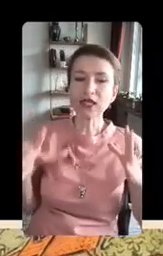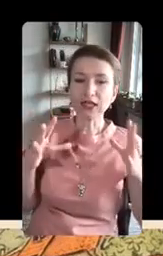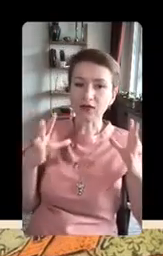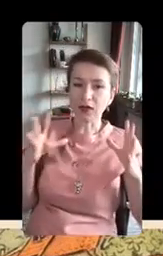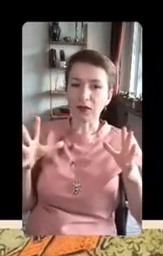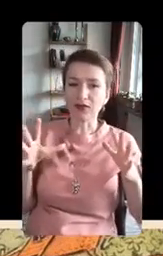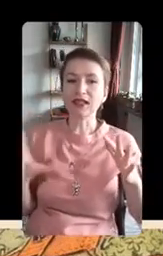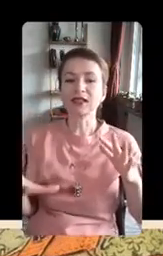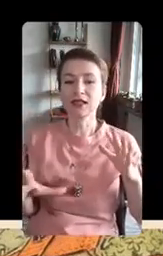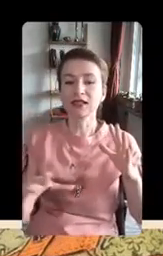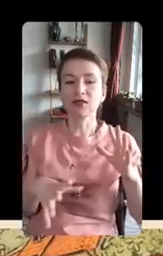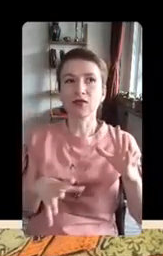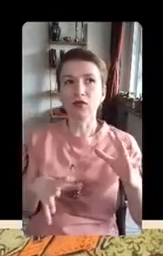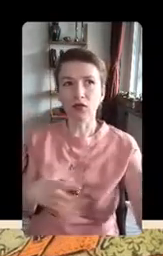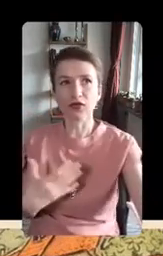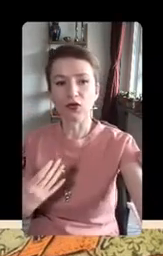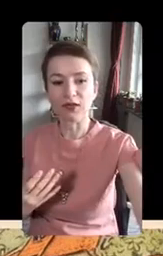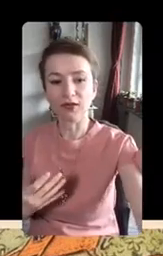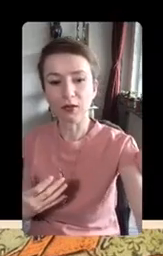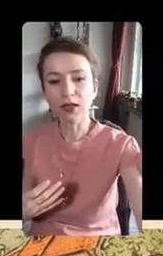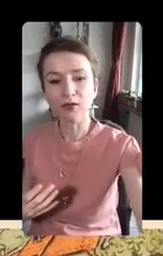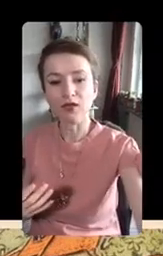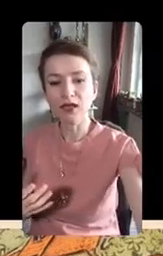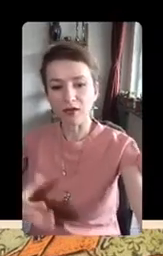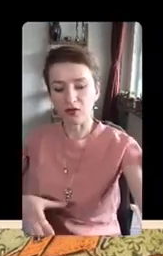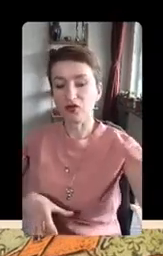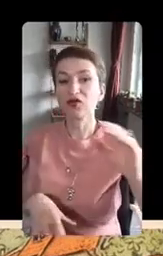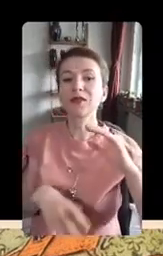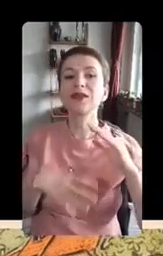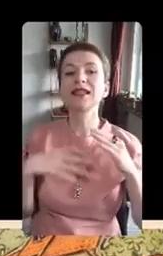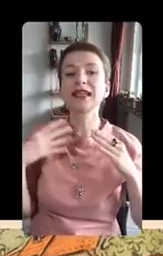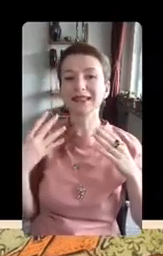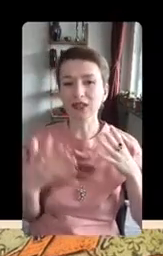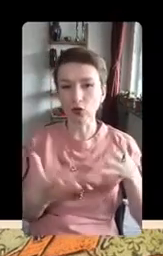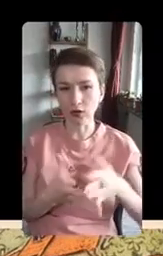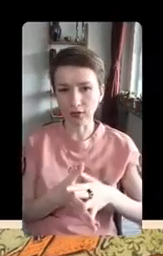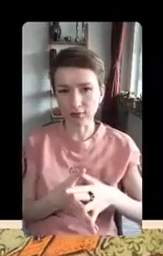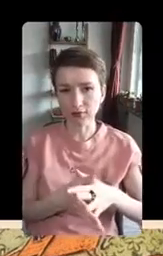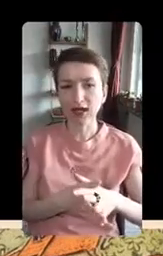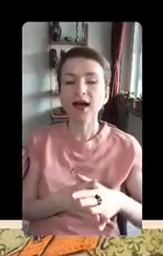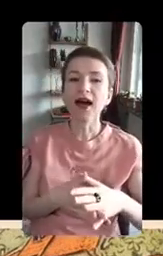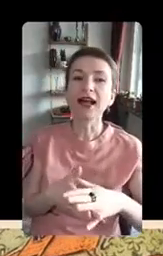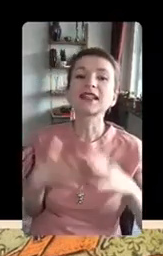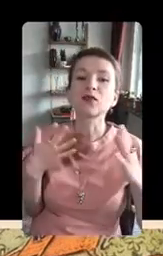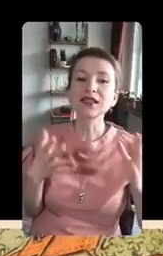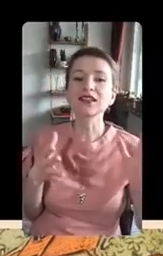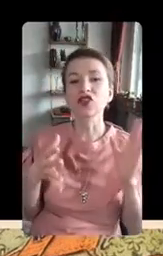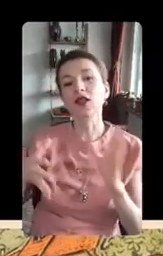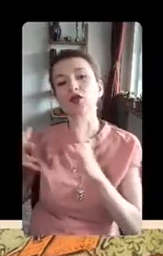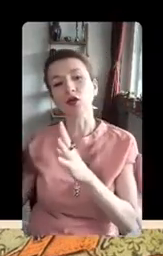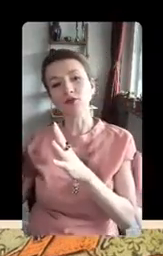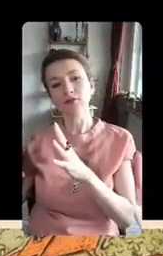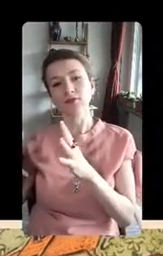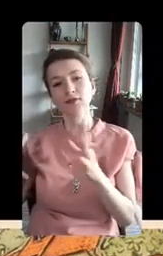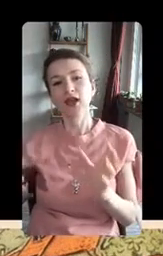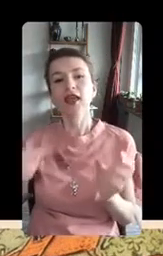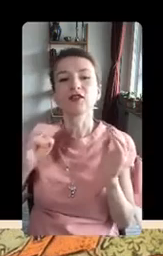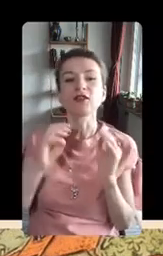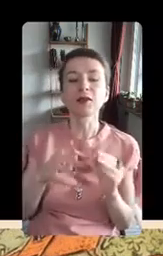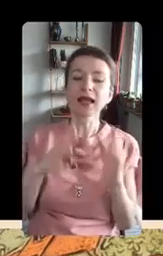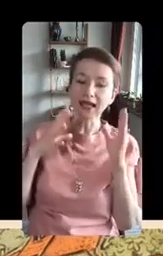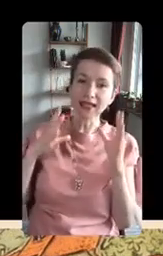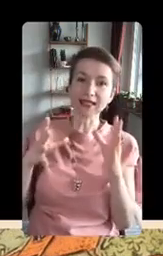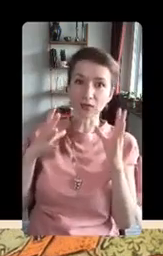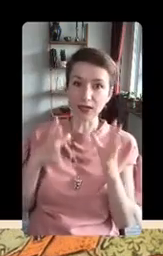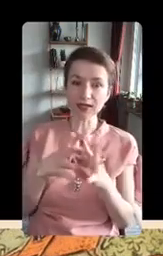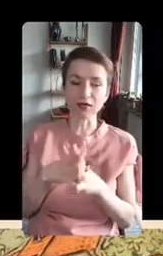вот окончательно сформировалась вот в своем современном виде в 70-е годы. А Эльза Бесков жила до.